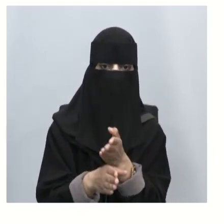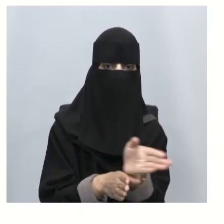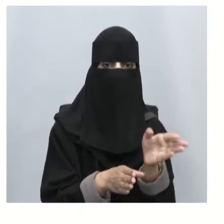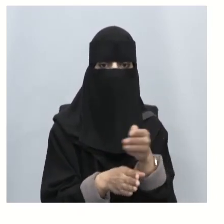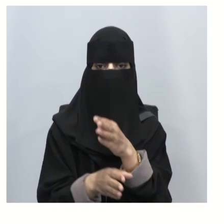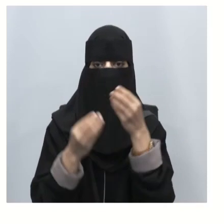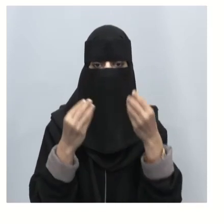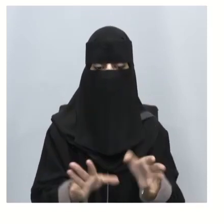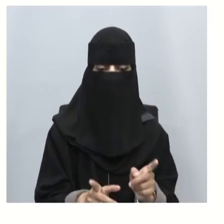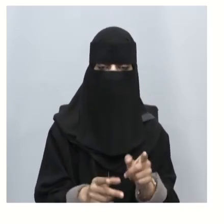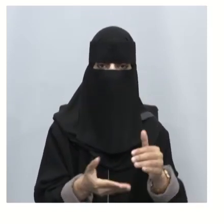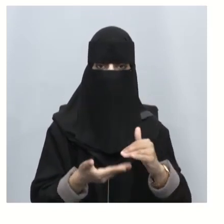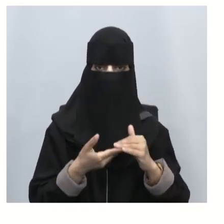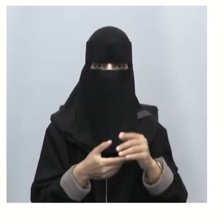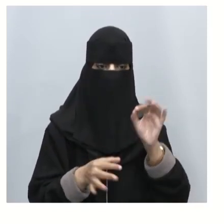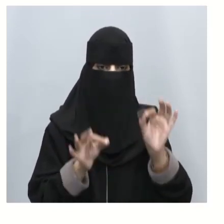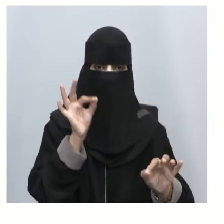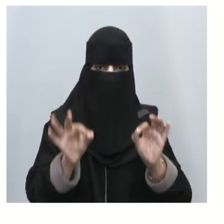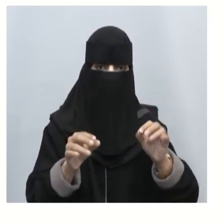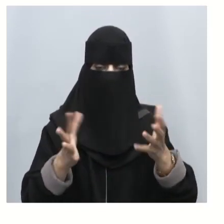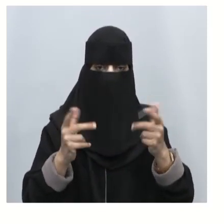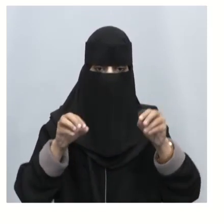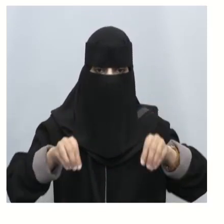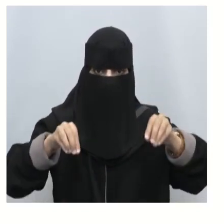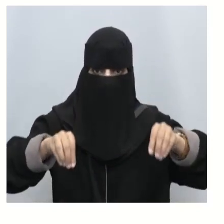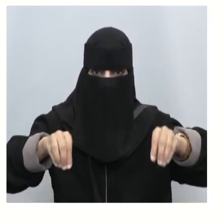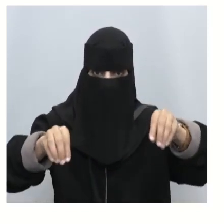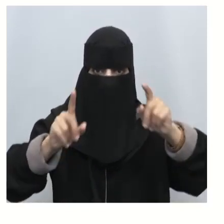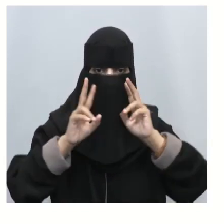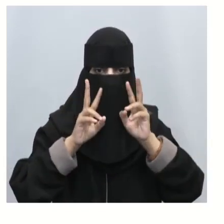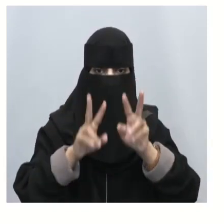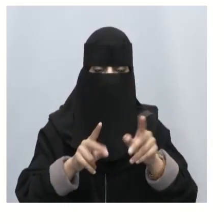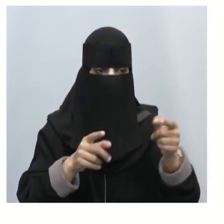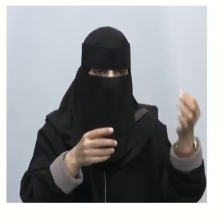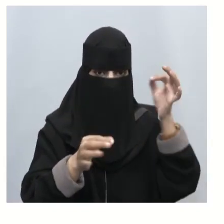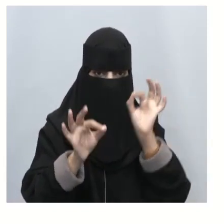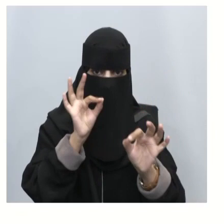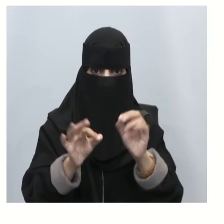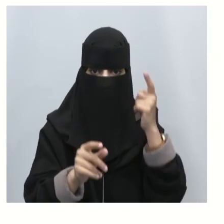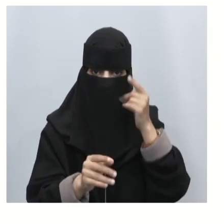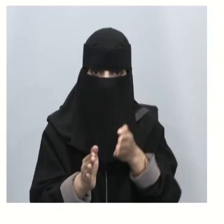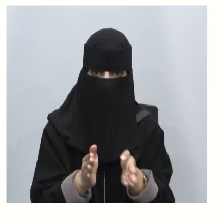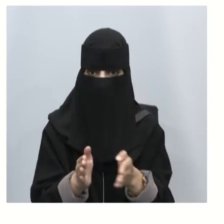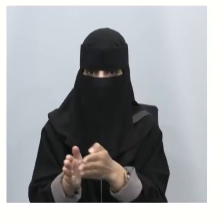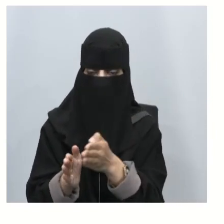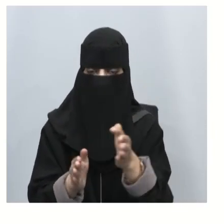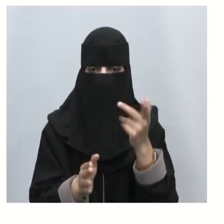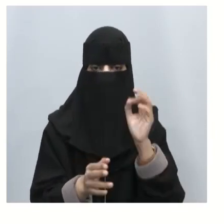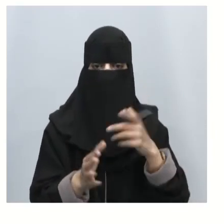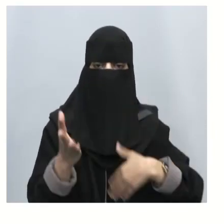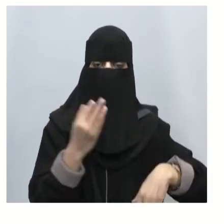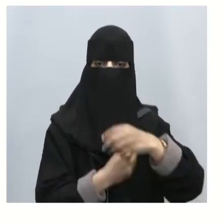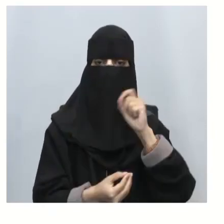الصحيحه فقام بوضع مجموعه من العلامات ليهدي بها الحجاج والمسافرين بين